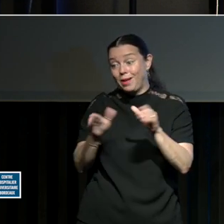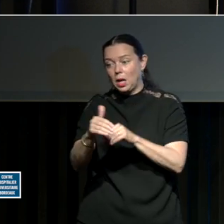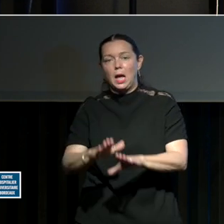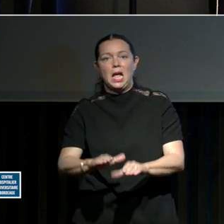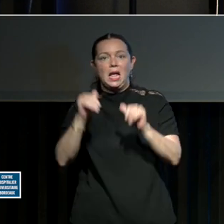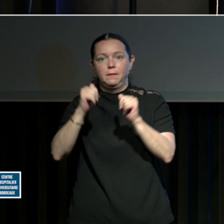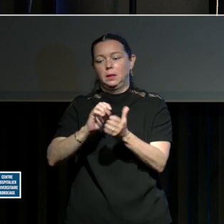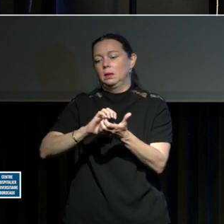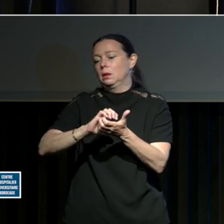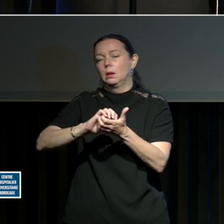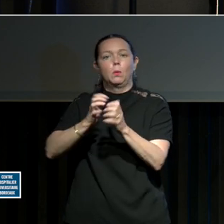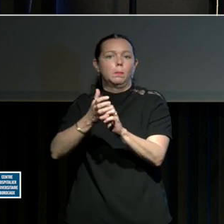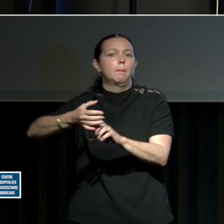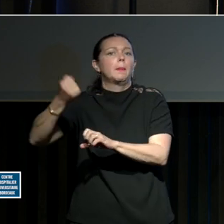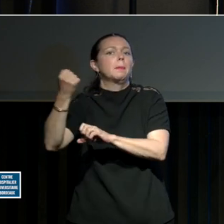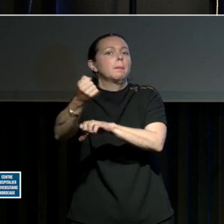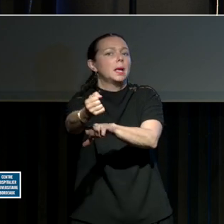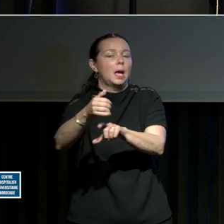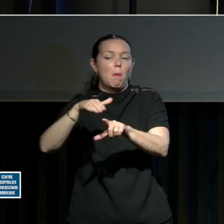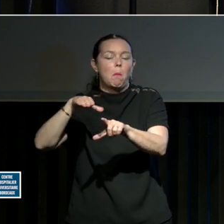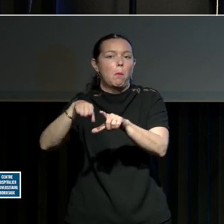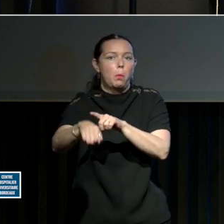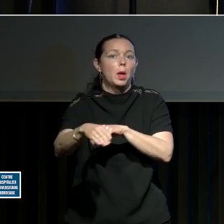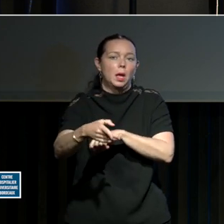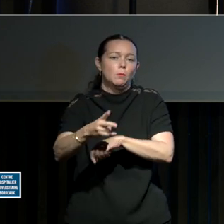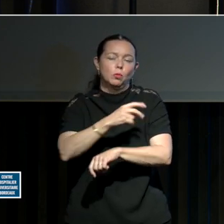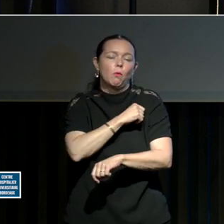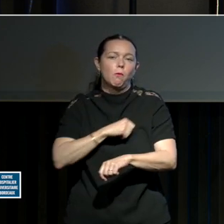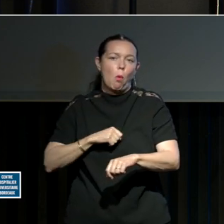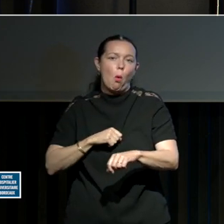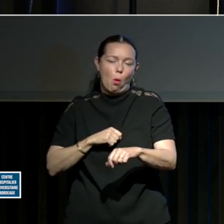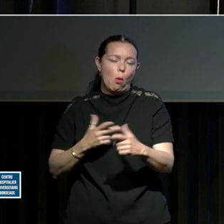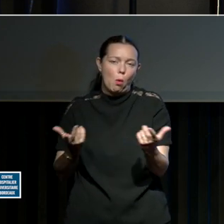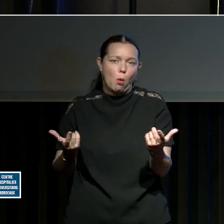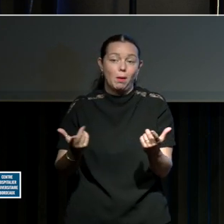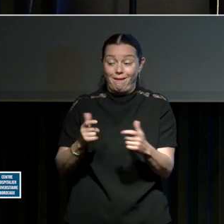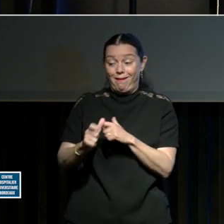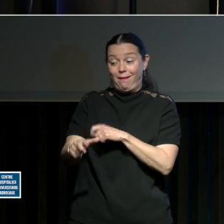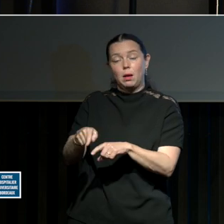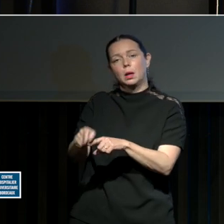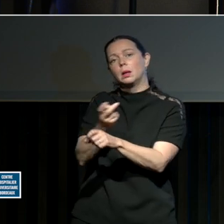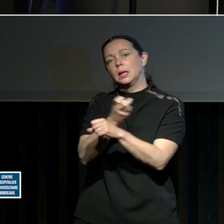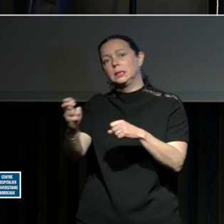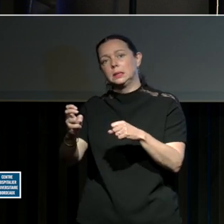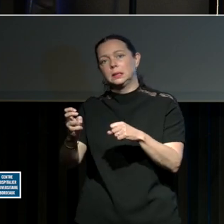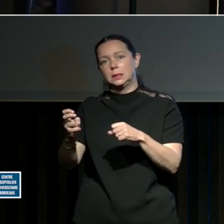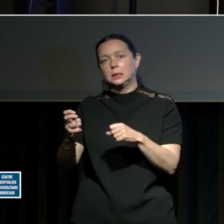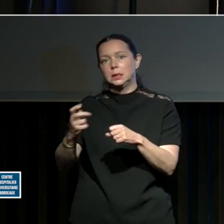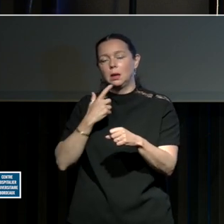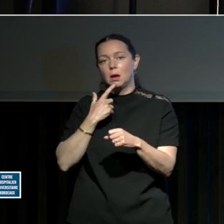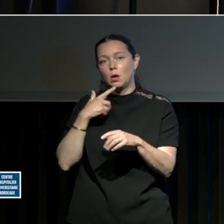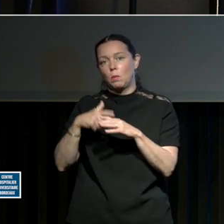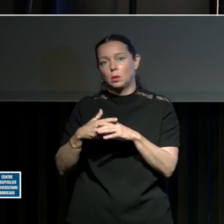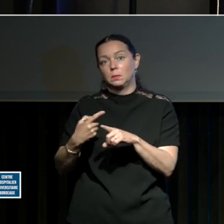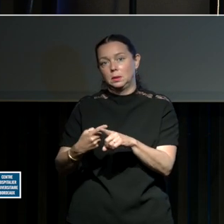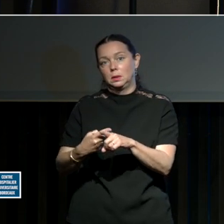de complications et finalement la survenue de formes plus sévères avec un risque à ce moment-là de chronicisation.